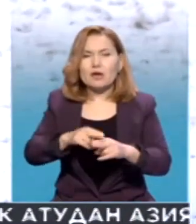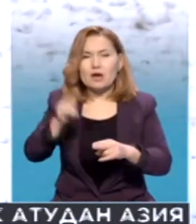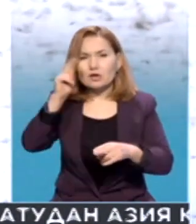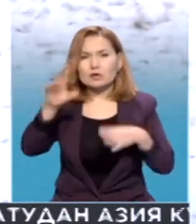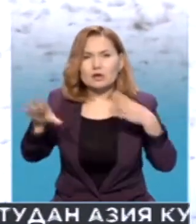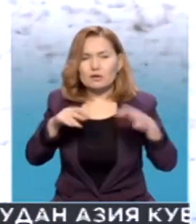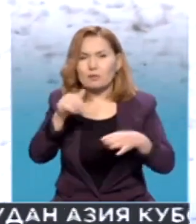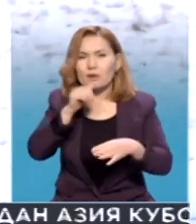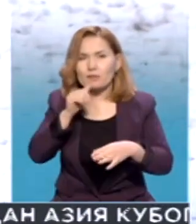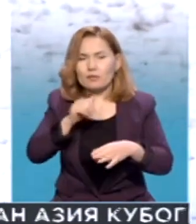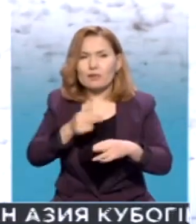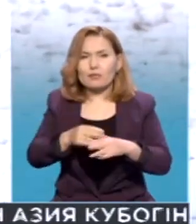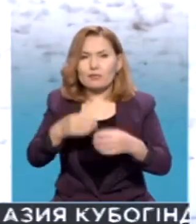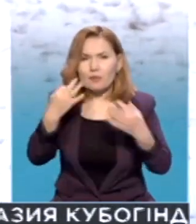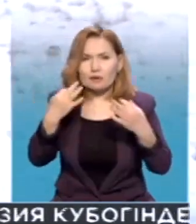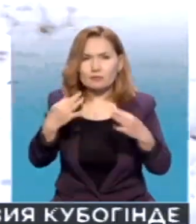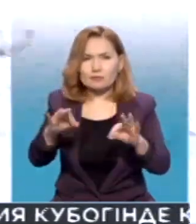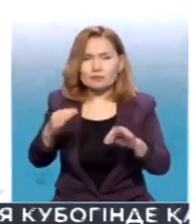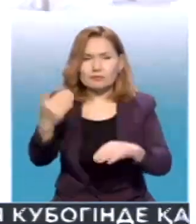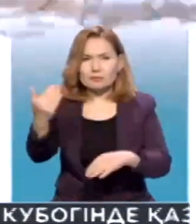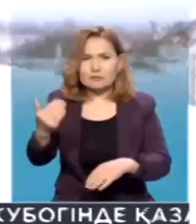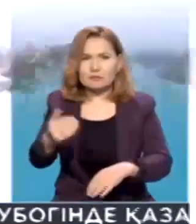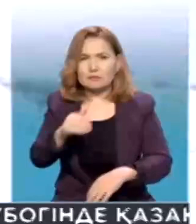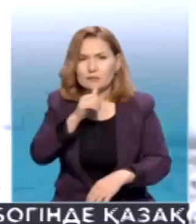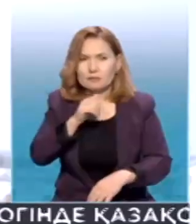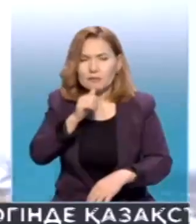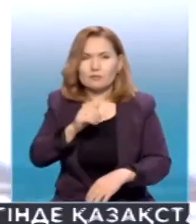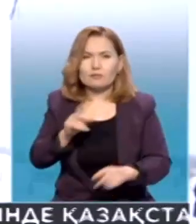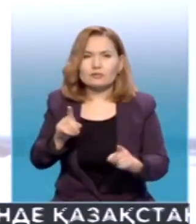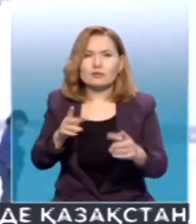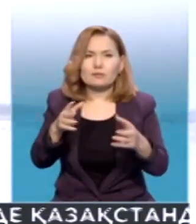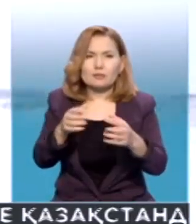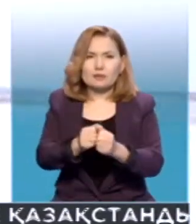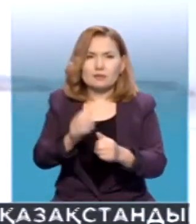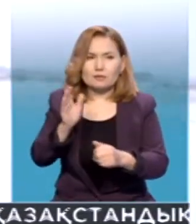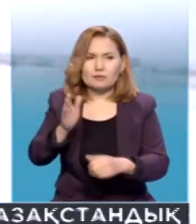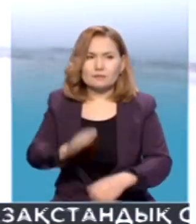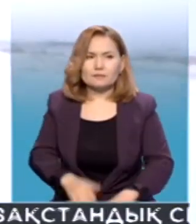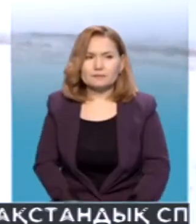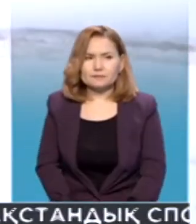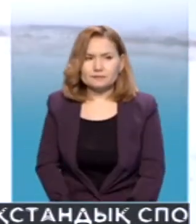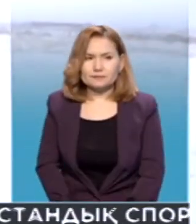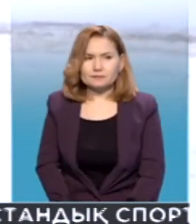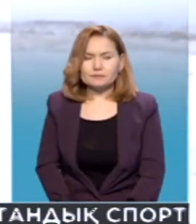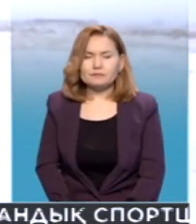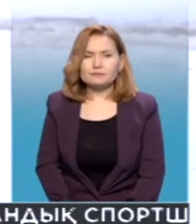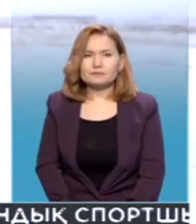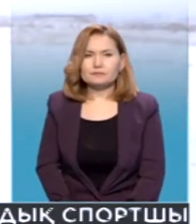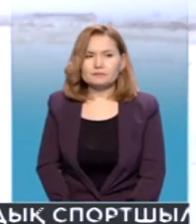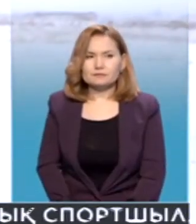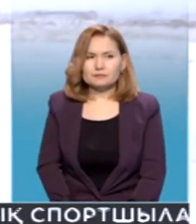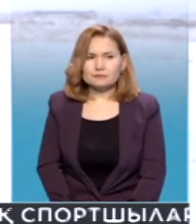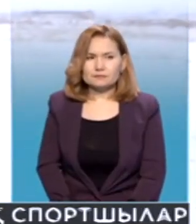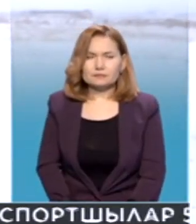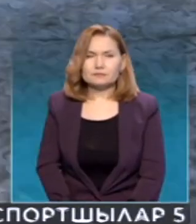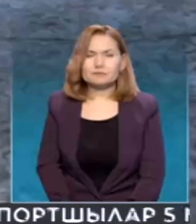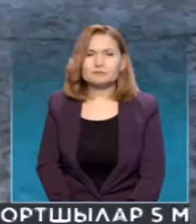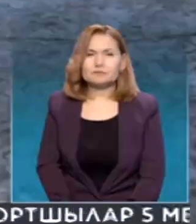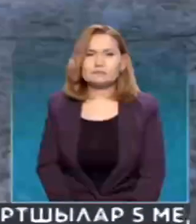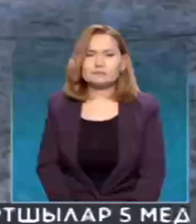сыпырамыз, ал көрейік. Опа, ал кетті. Алар мекен құсбегісі, ой алды